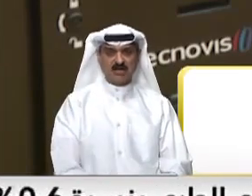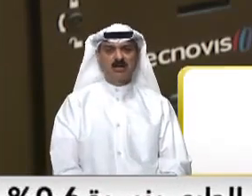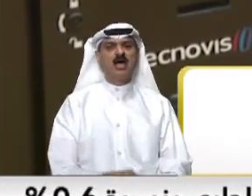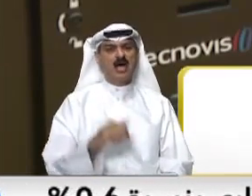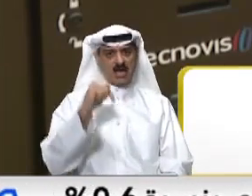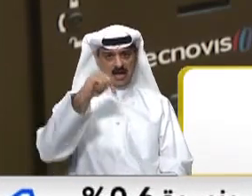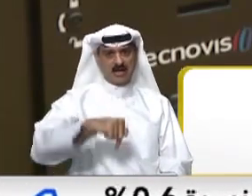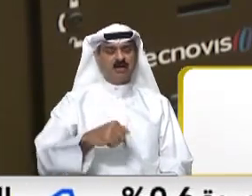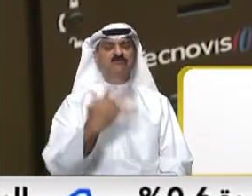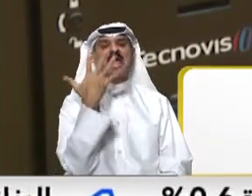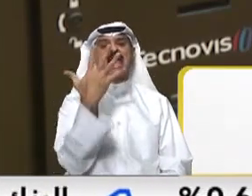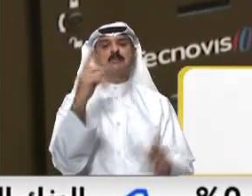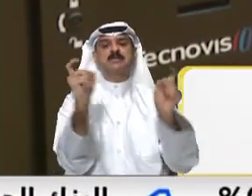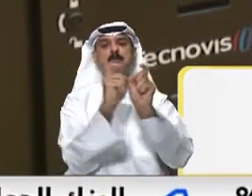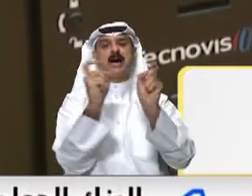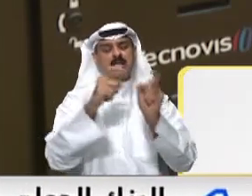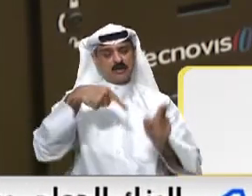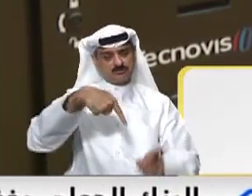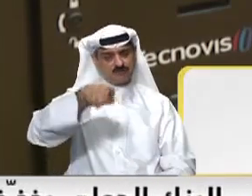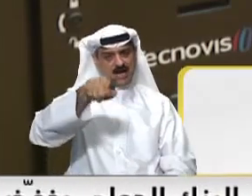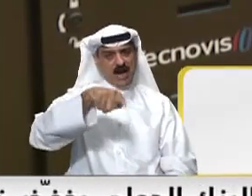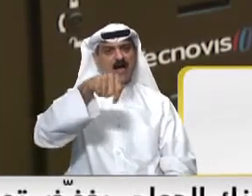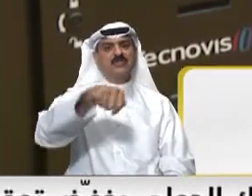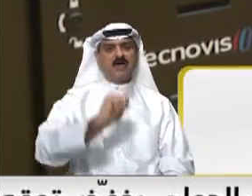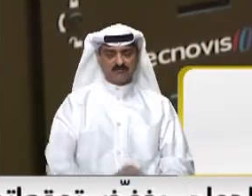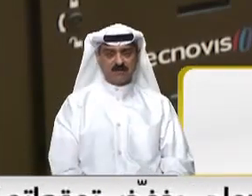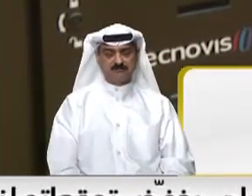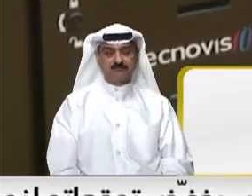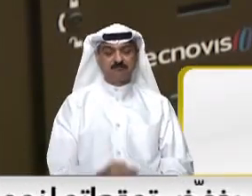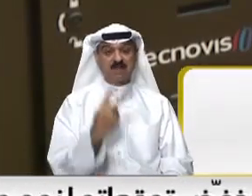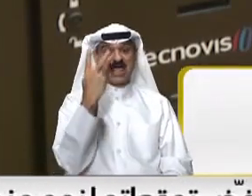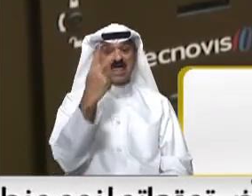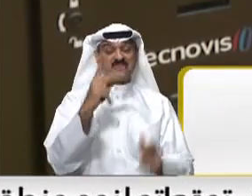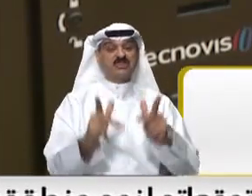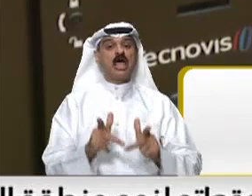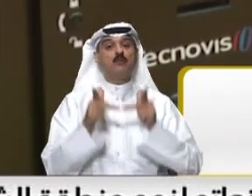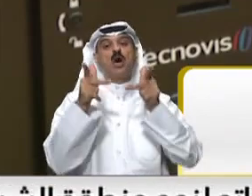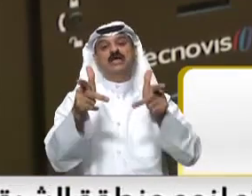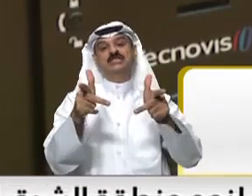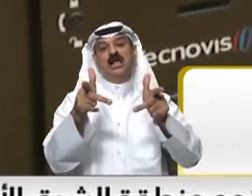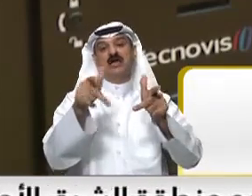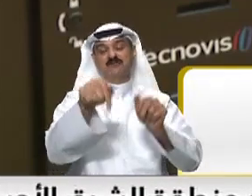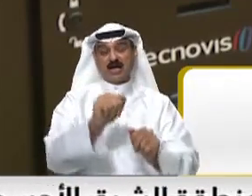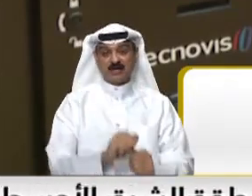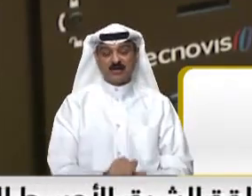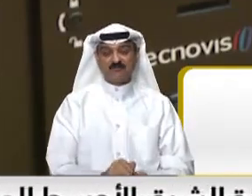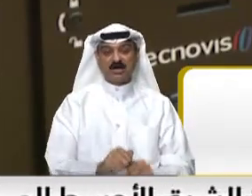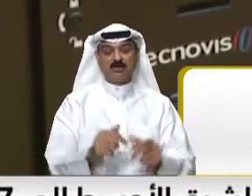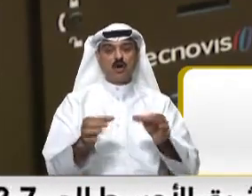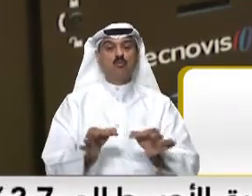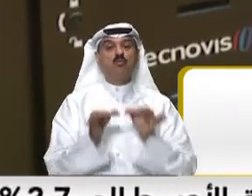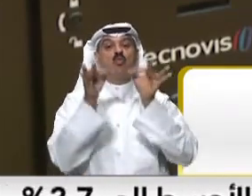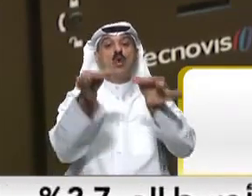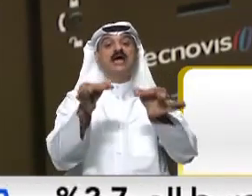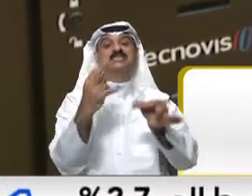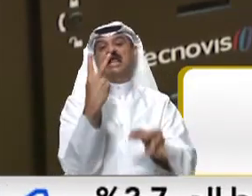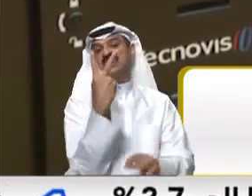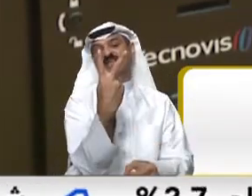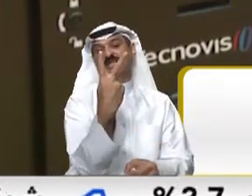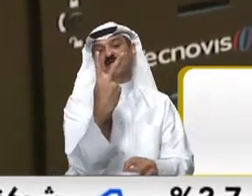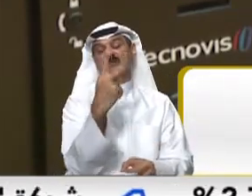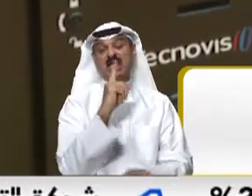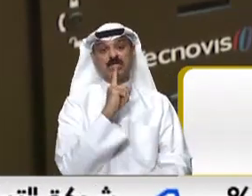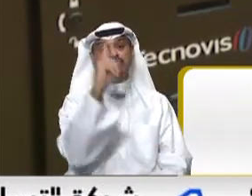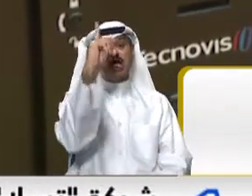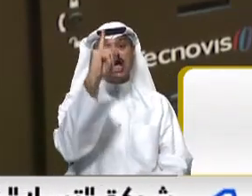حاليا 5 مباريات باجي، عندنا 2 مؤجلة وباجي 3، إن شاء الله الشباب